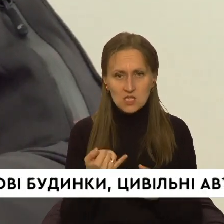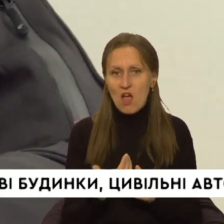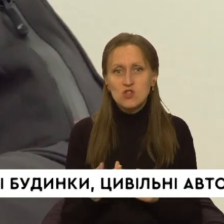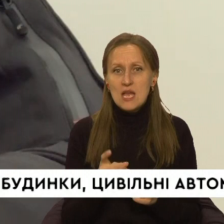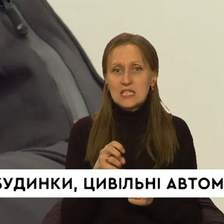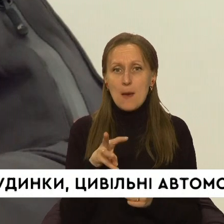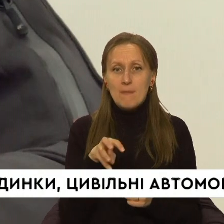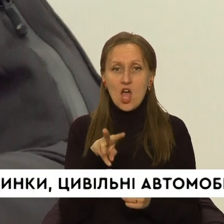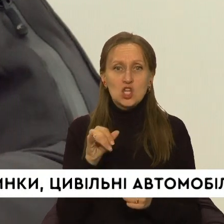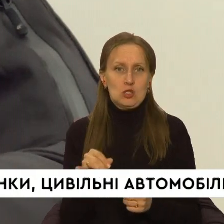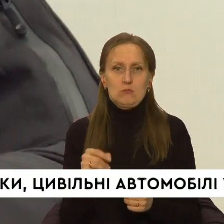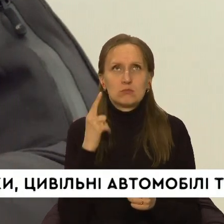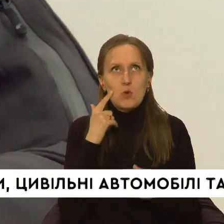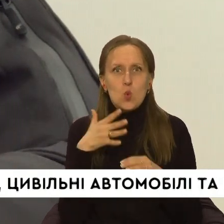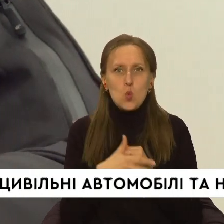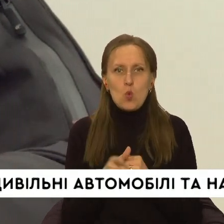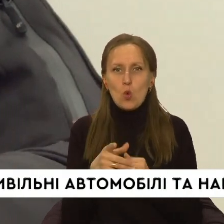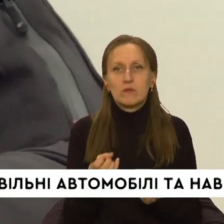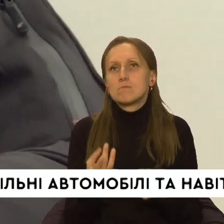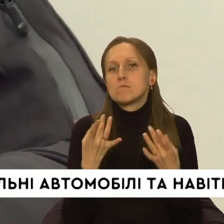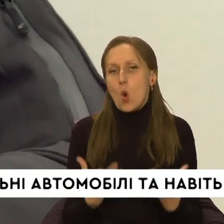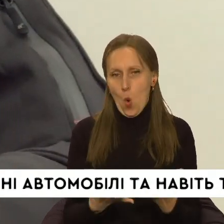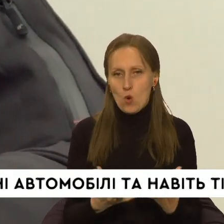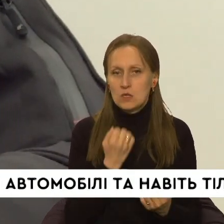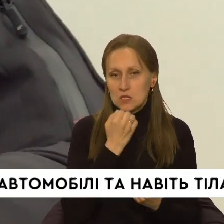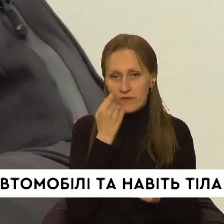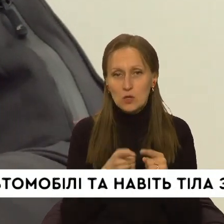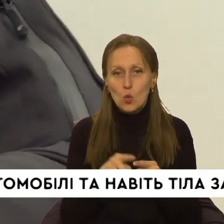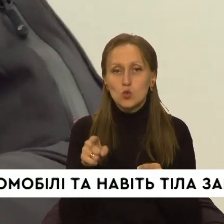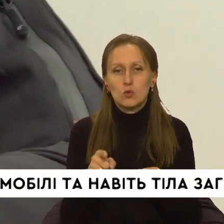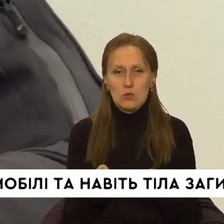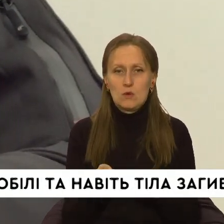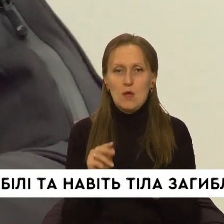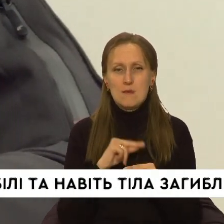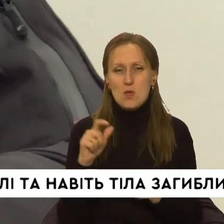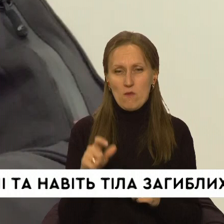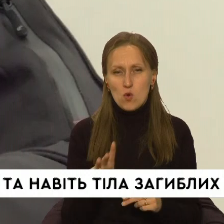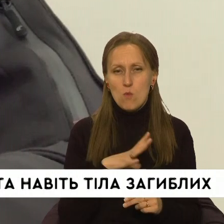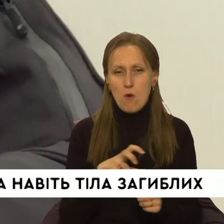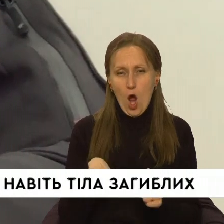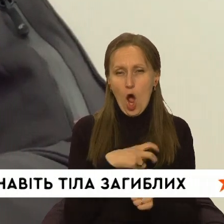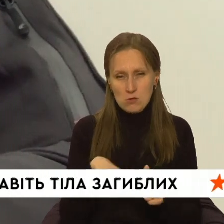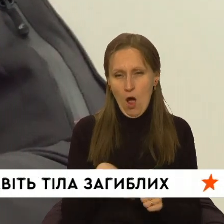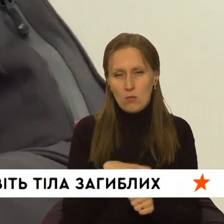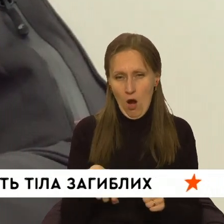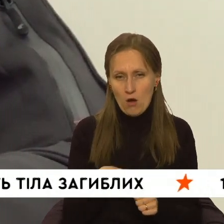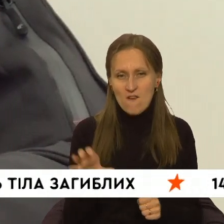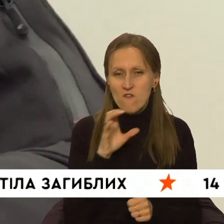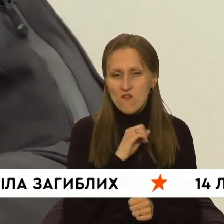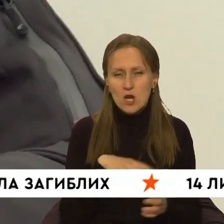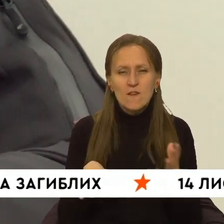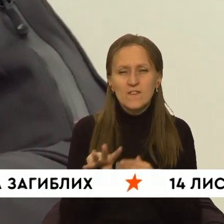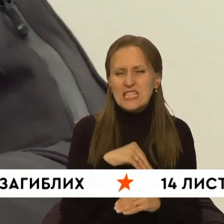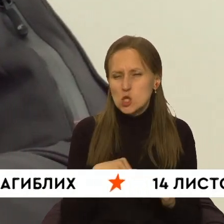виходить за межі розуміння, коли вони просто завдяки тому, що там певні співробітники були колаборантами, от вкрали майже